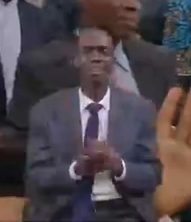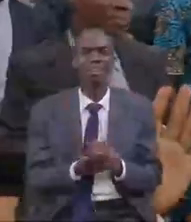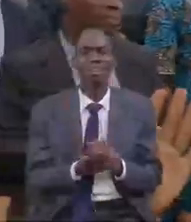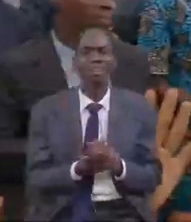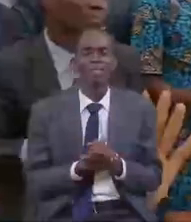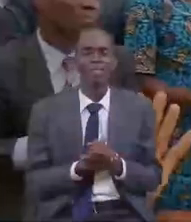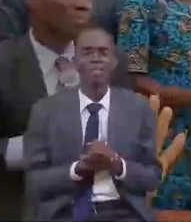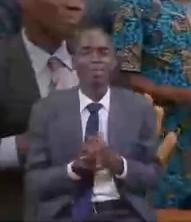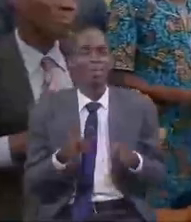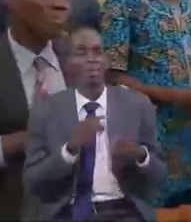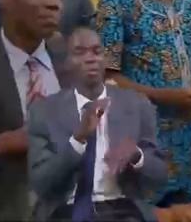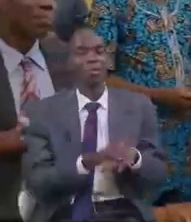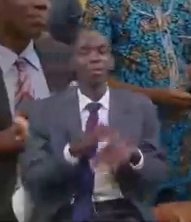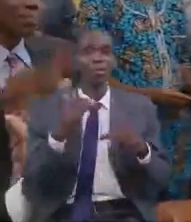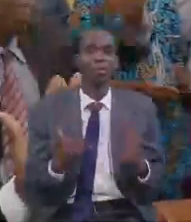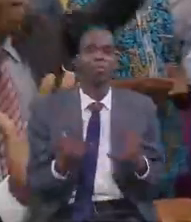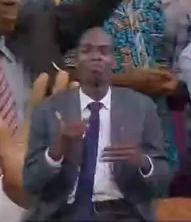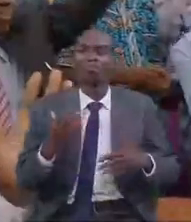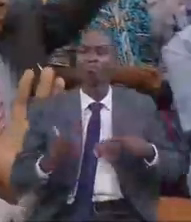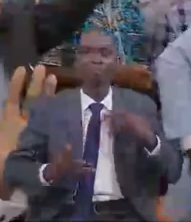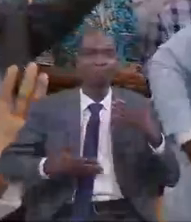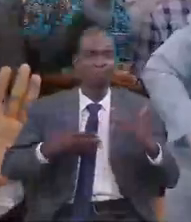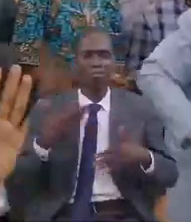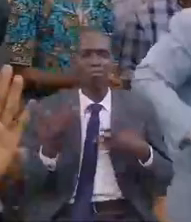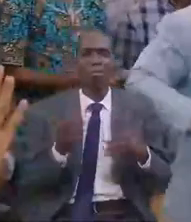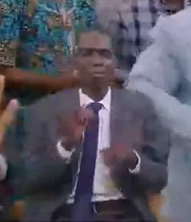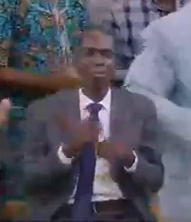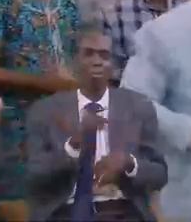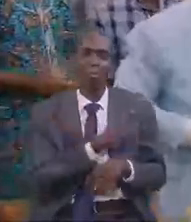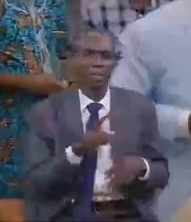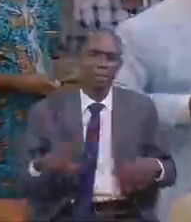Allez maintenant vous réjouir dans le Seigneur.